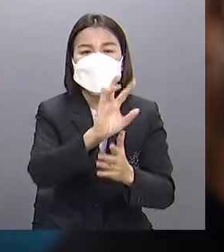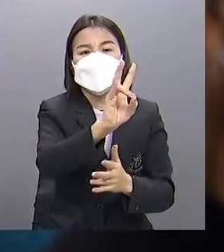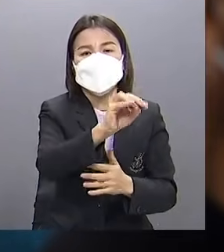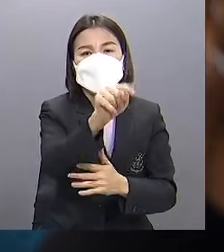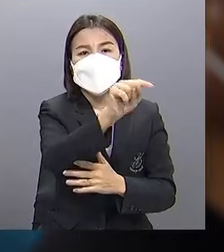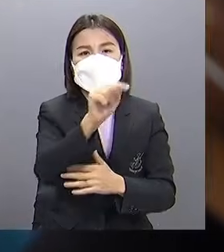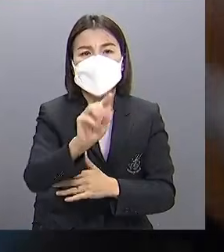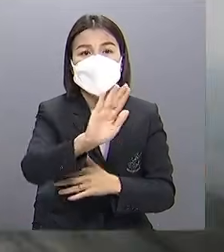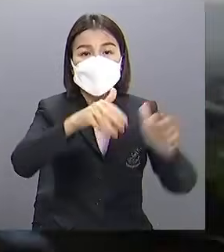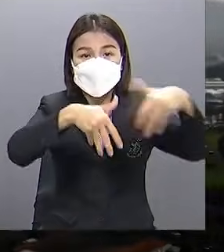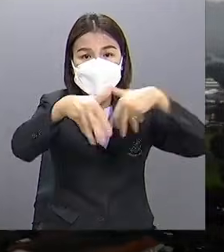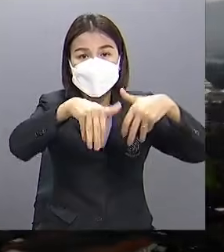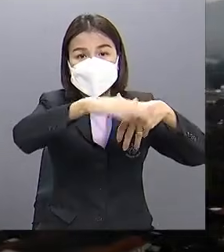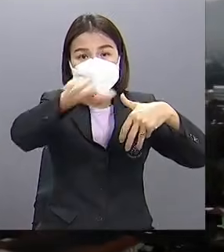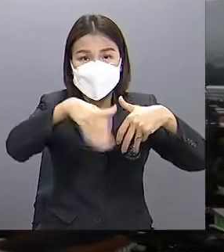ด